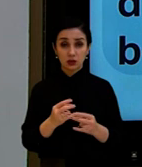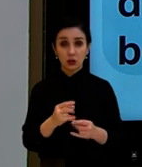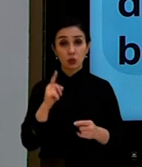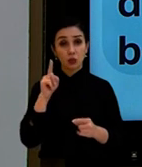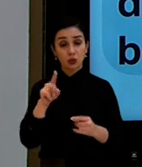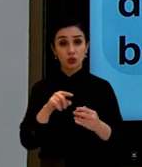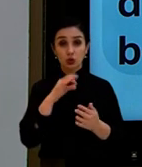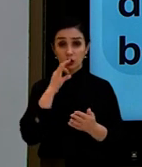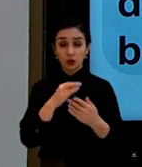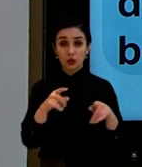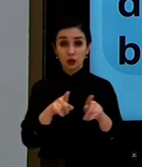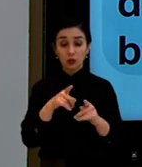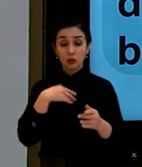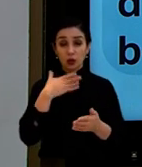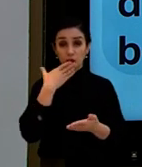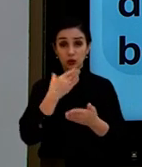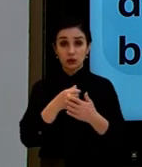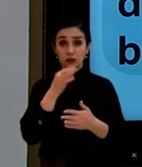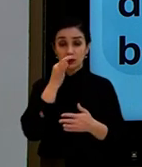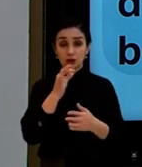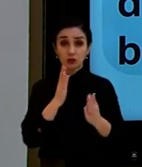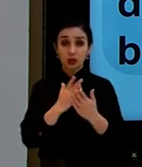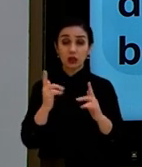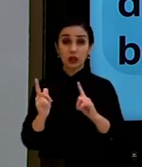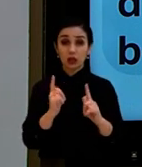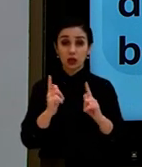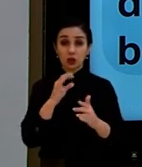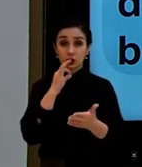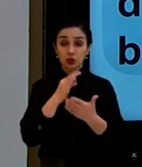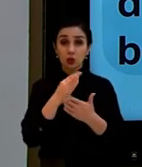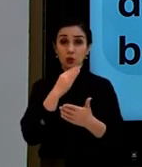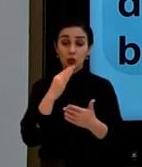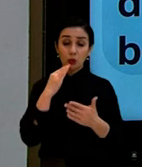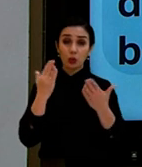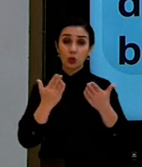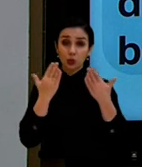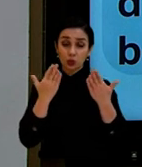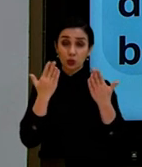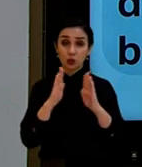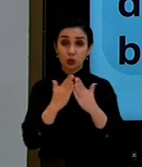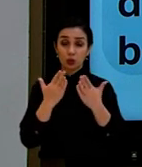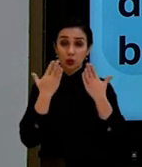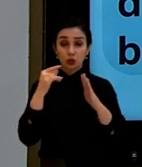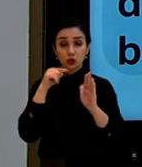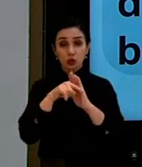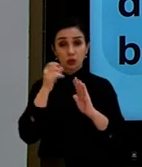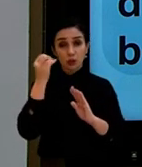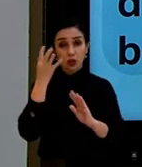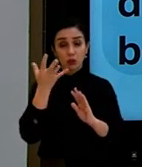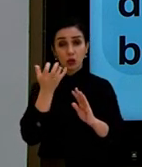Bu javob ham o'zimdan kelib chiqib tayyorlangan javobdir. Ko'p kitob o'qish, chuqur bilim